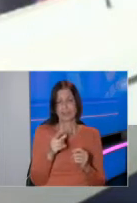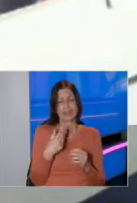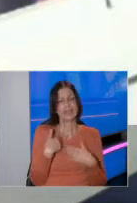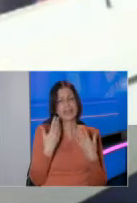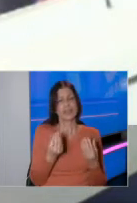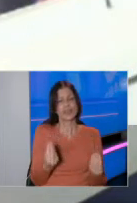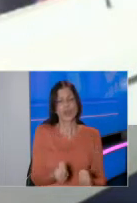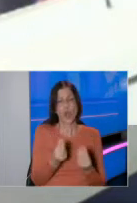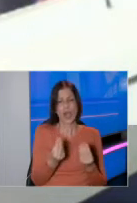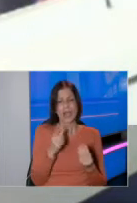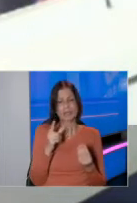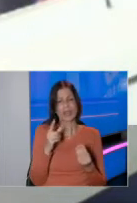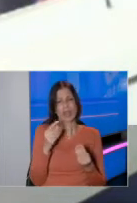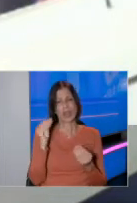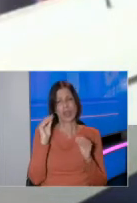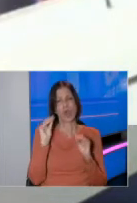תוכן במה שנקרא הוראה מכילה.